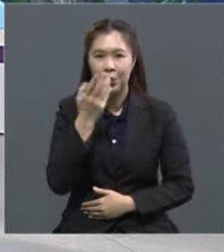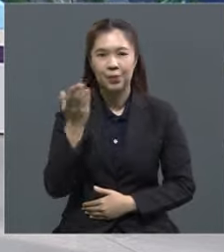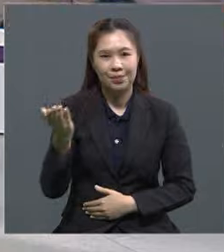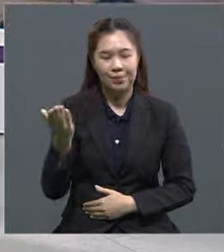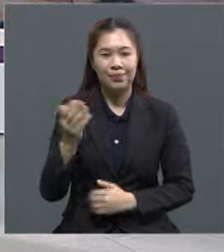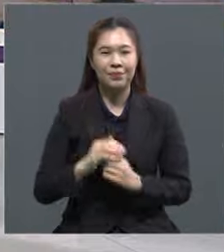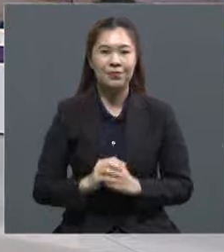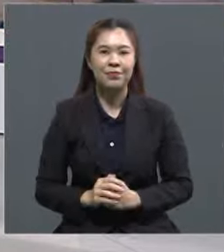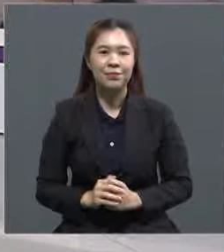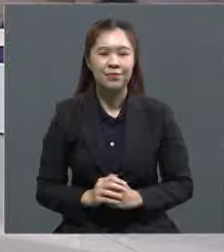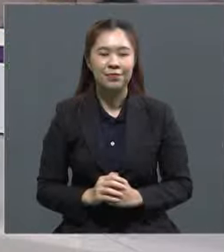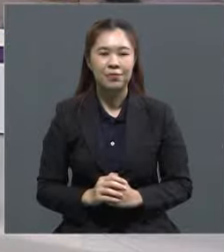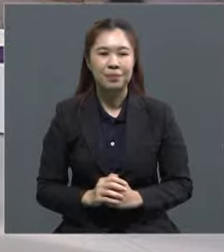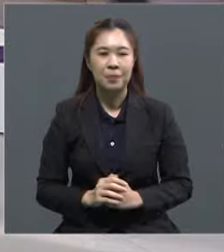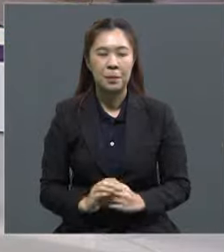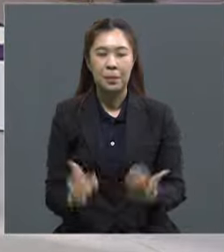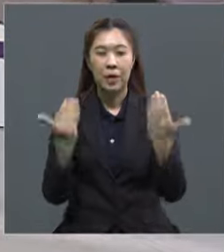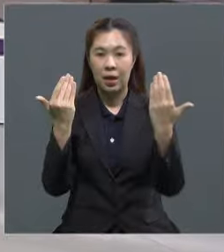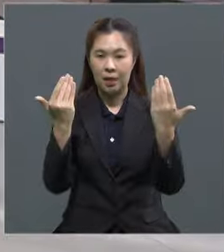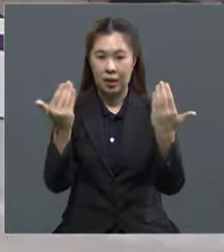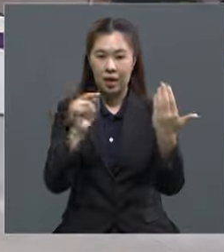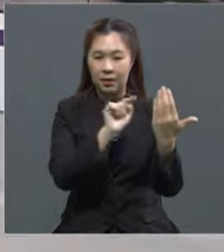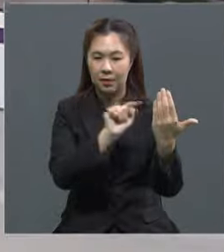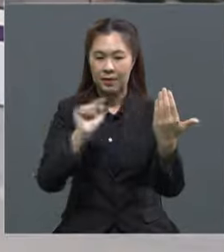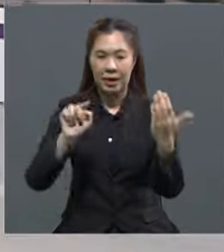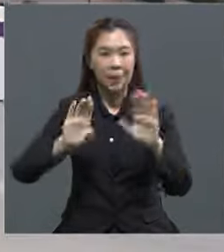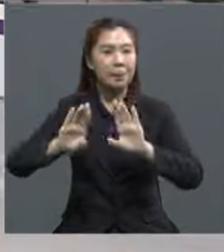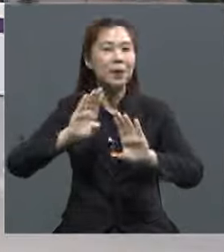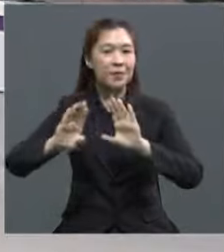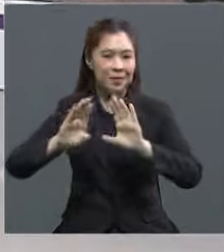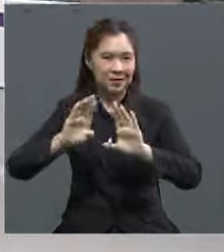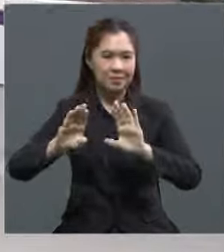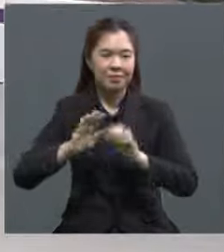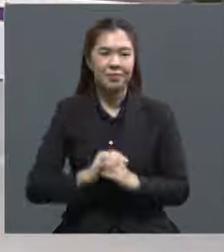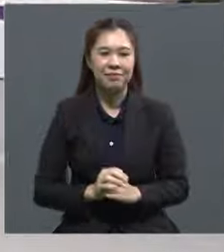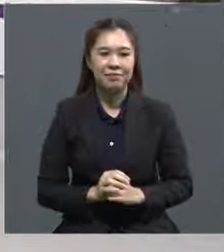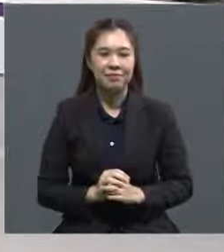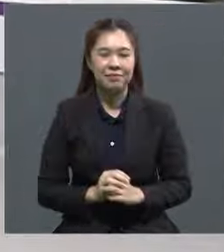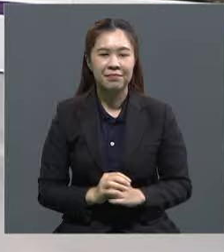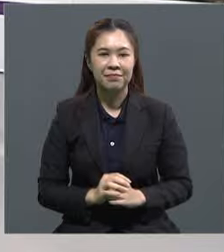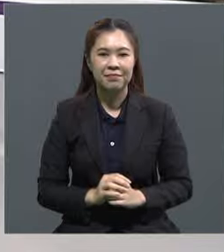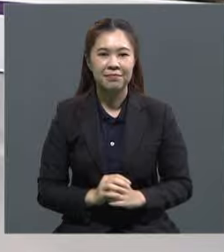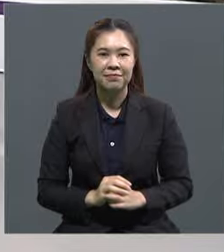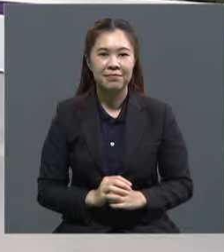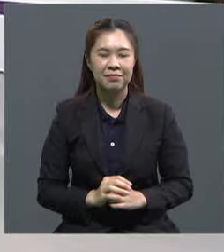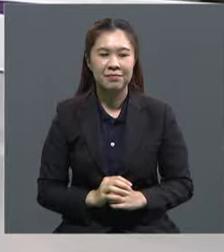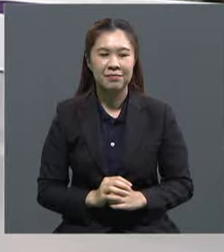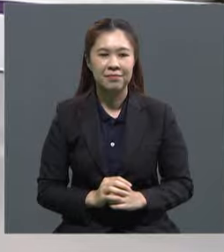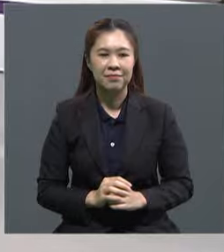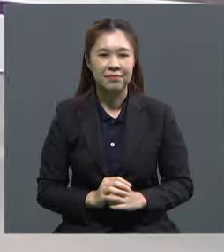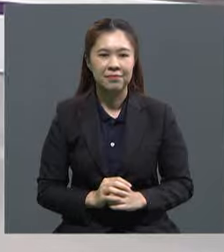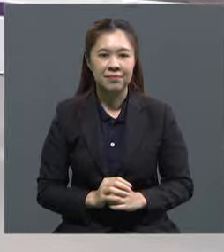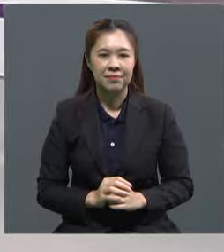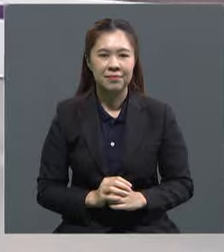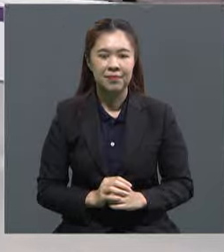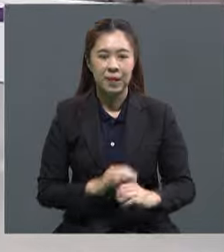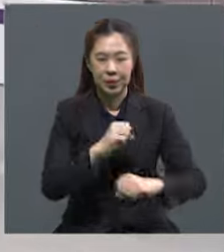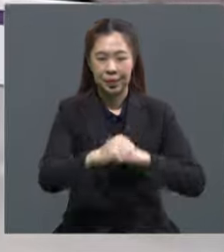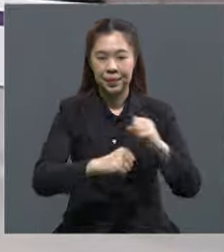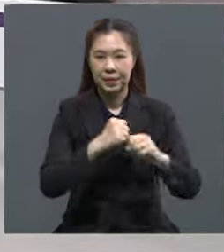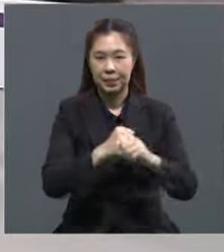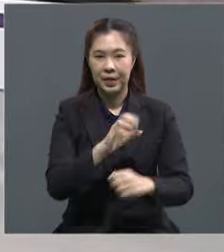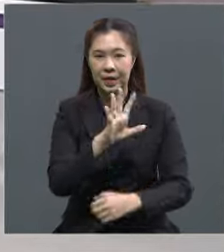ได้เห็นกันอย่างชัดเจนว่าปี 54เกิดอะไรขึ้นแล้วปี 67เนี่ยเป็นยังไงในปี 54นะ